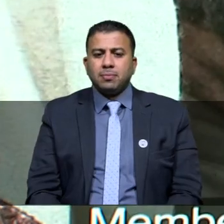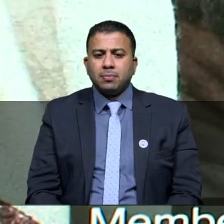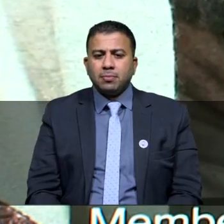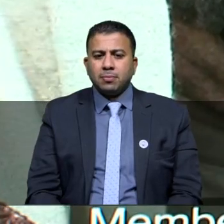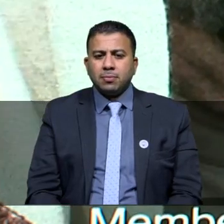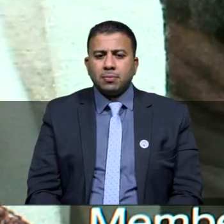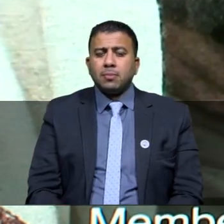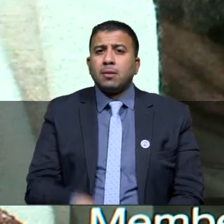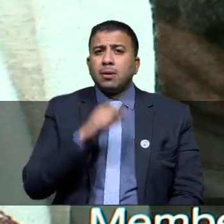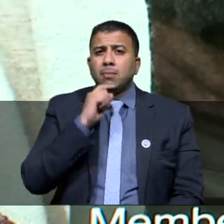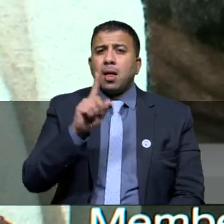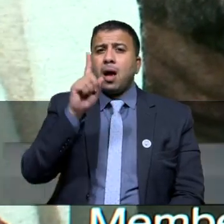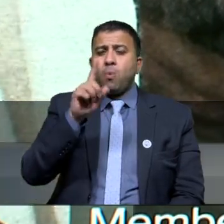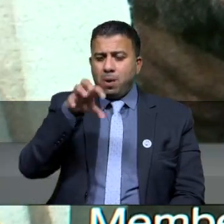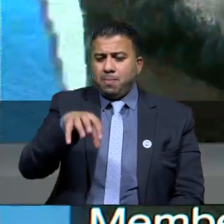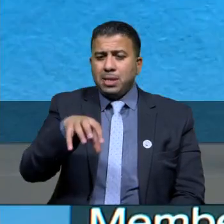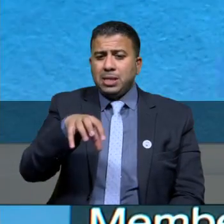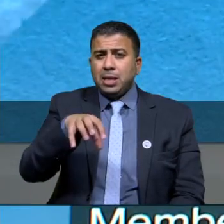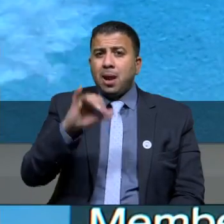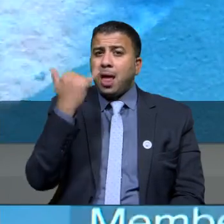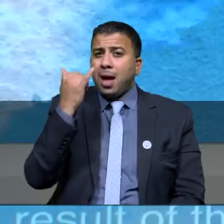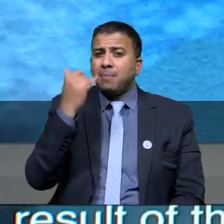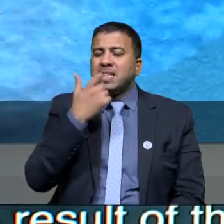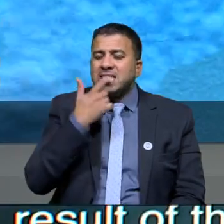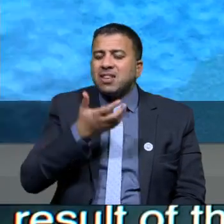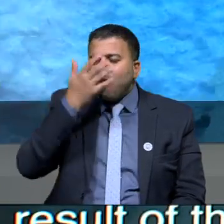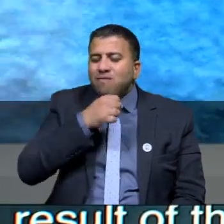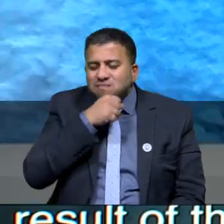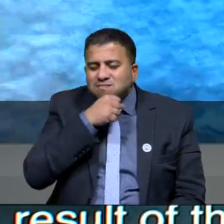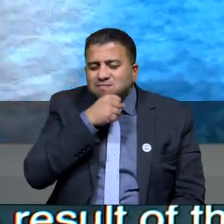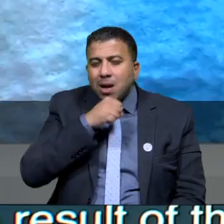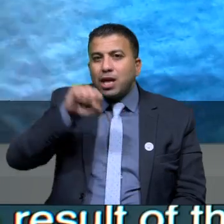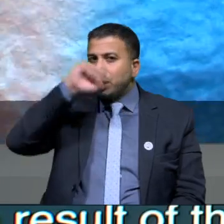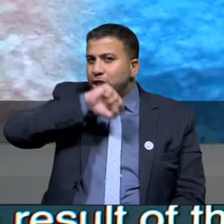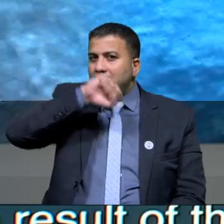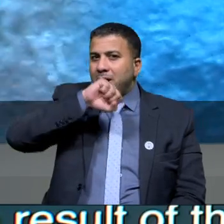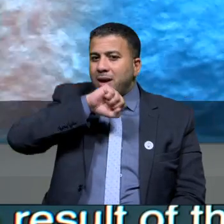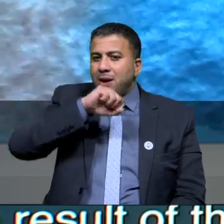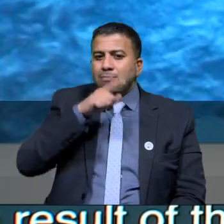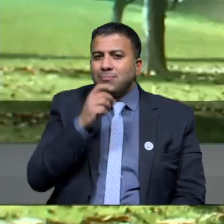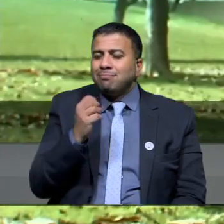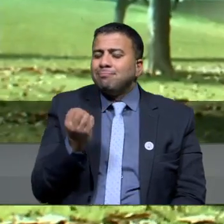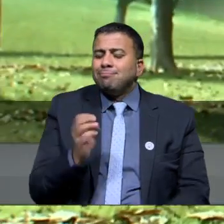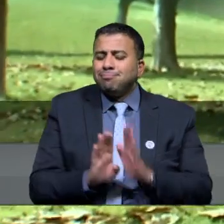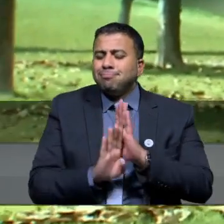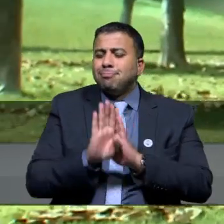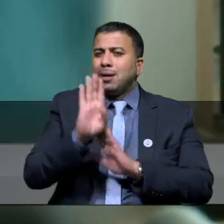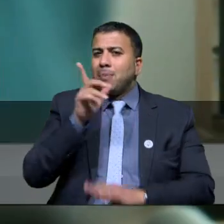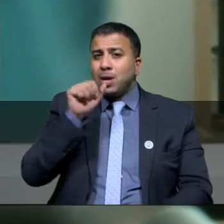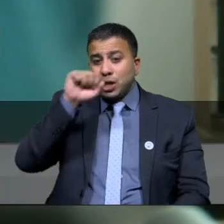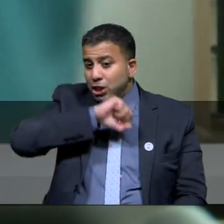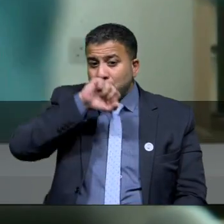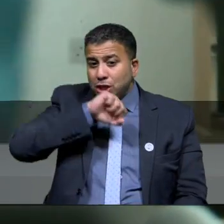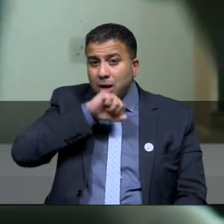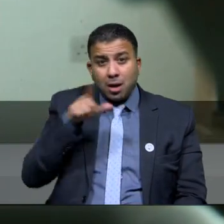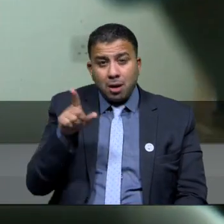أول مدينة عربية مراعية للسن هي الشارقة بربوعها، إمارة أصبحت